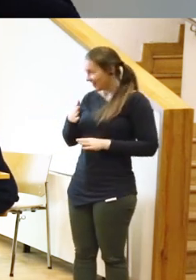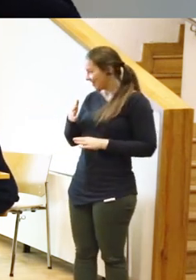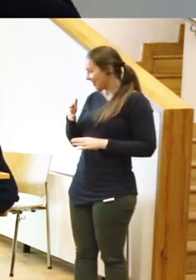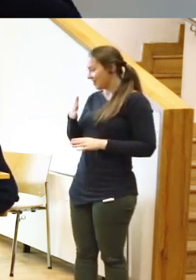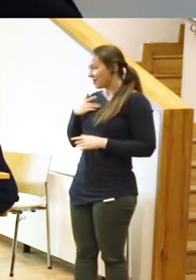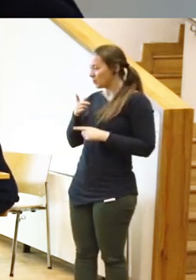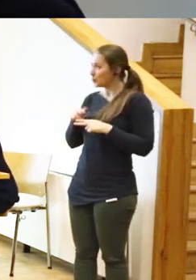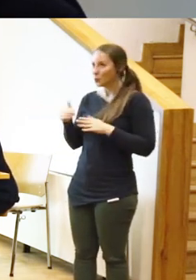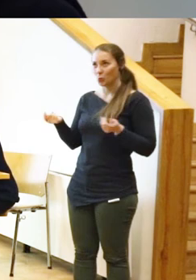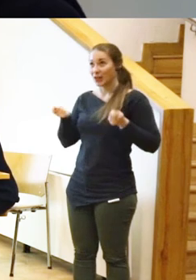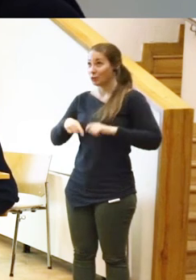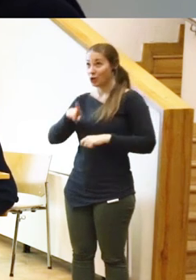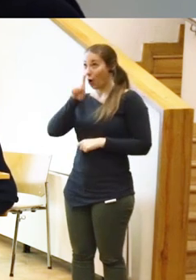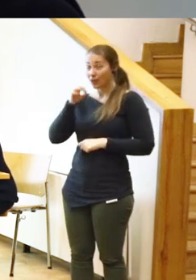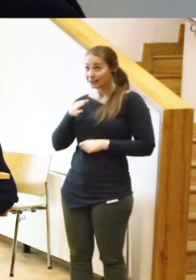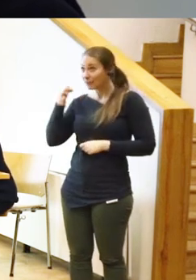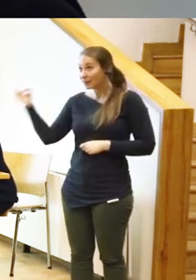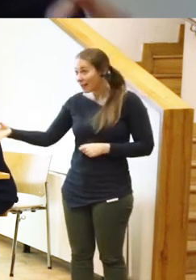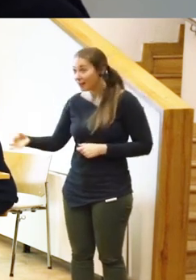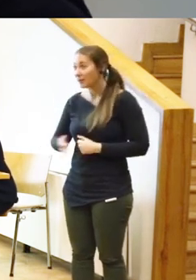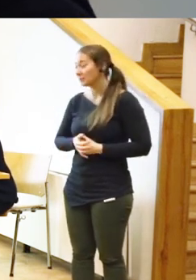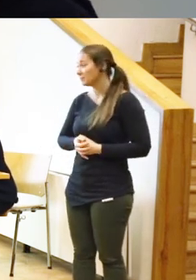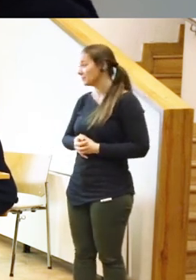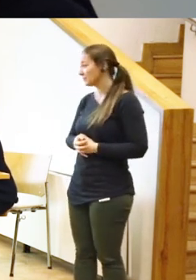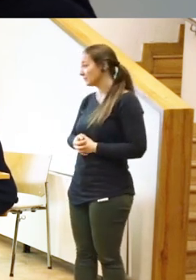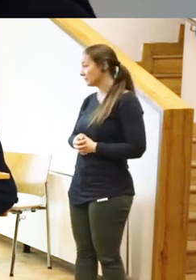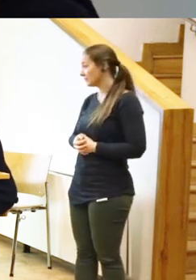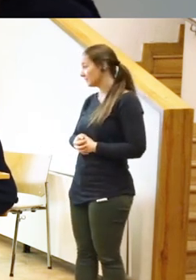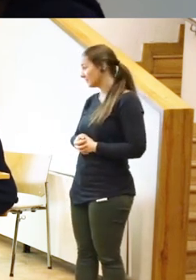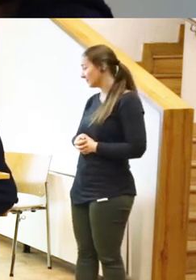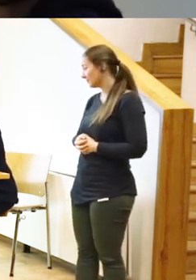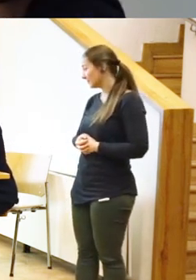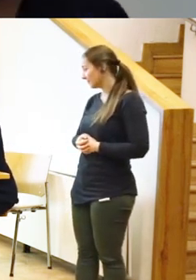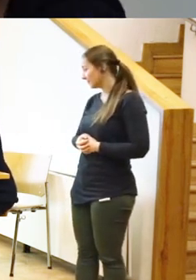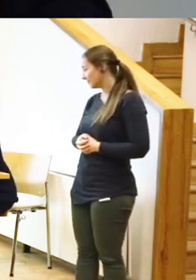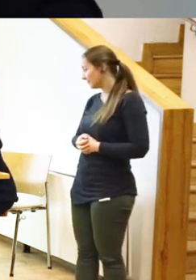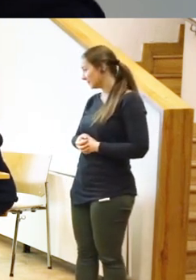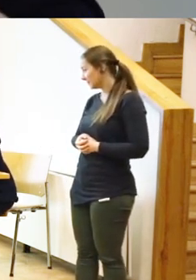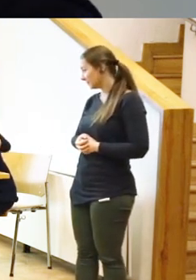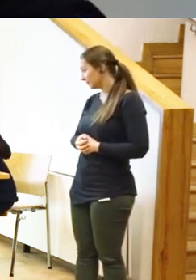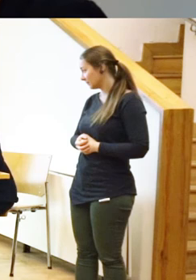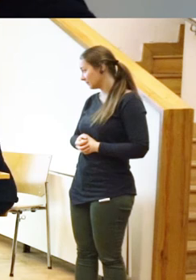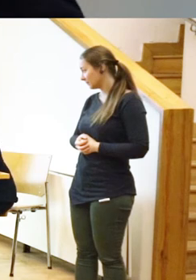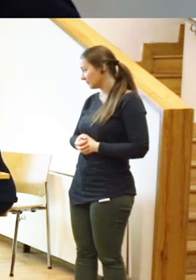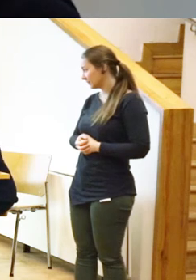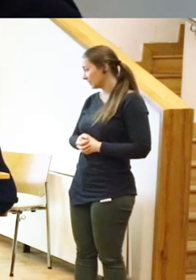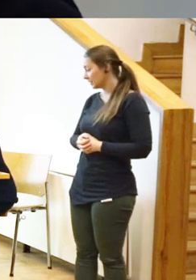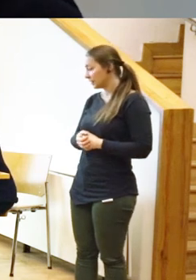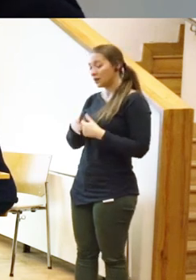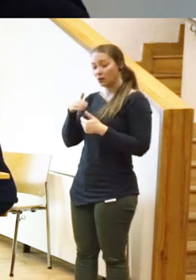plénum, tak souvisí to s těmi kvótami, ke kterým bych se chtěla dostat tady tímhle s tím oslým